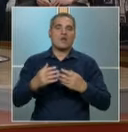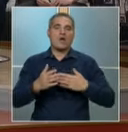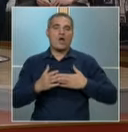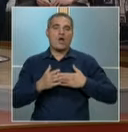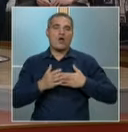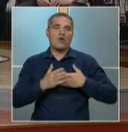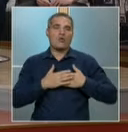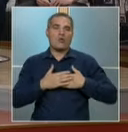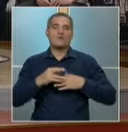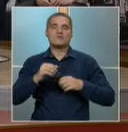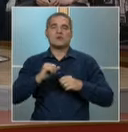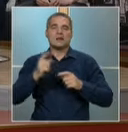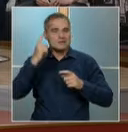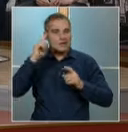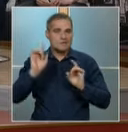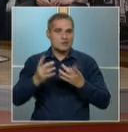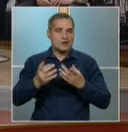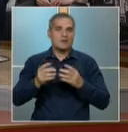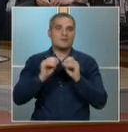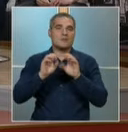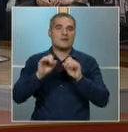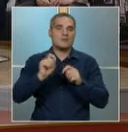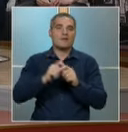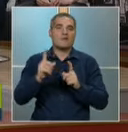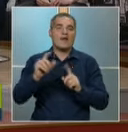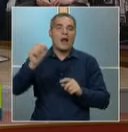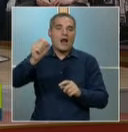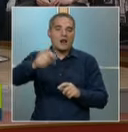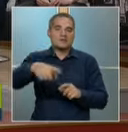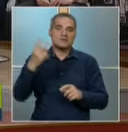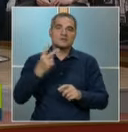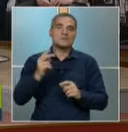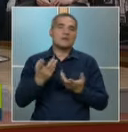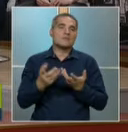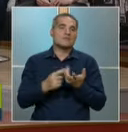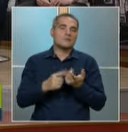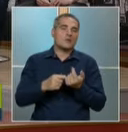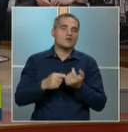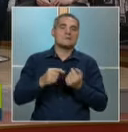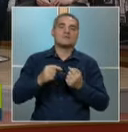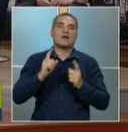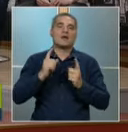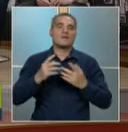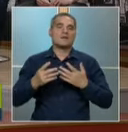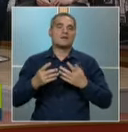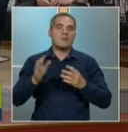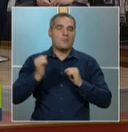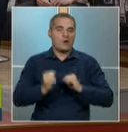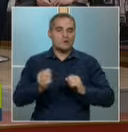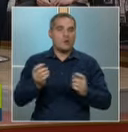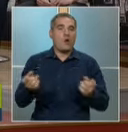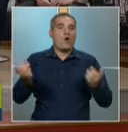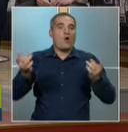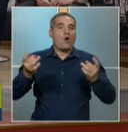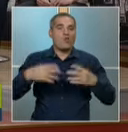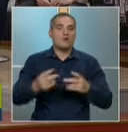духовността. Както знаете, в началото на предаването провеждаме едно гласуване, за да разберем така какви са настроенията. Малко по-късно те отново ще